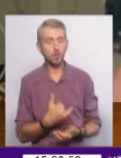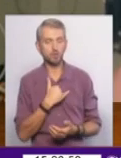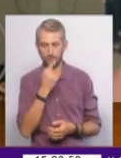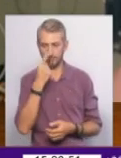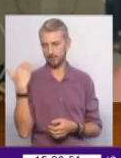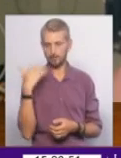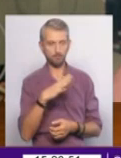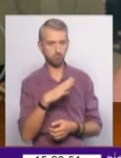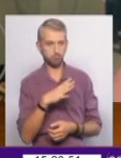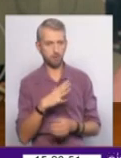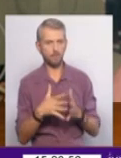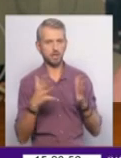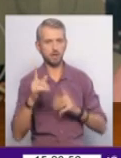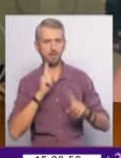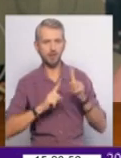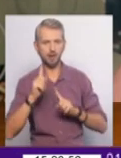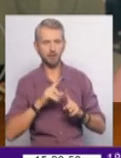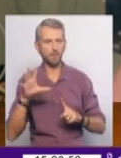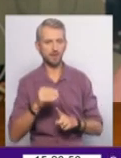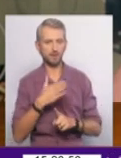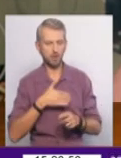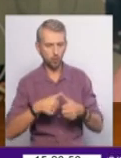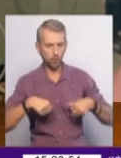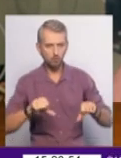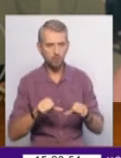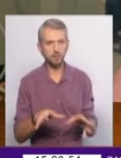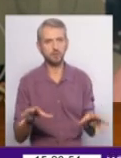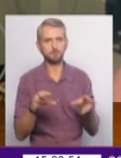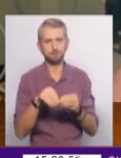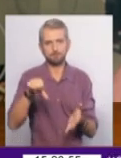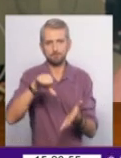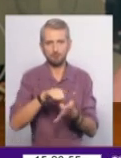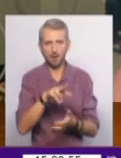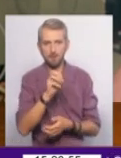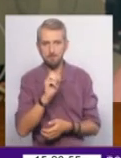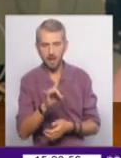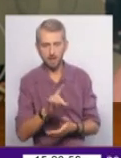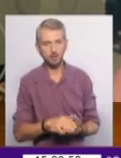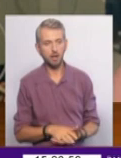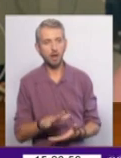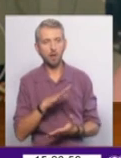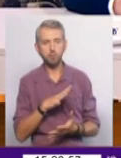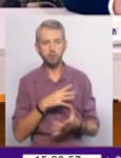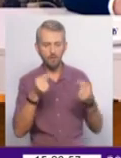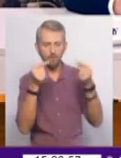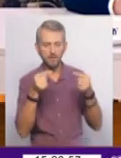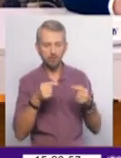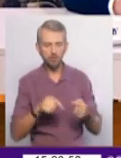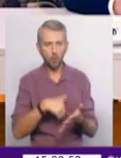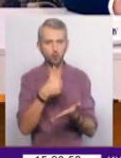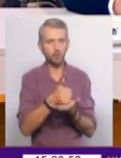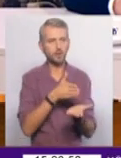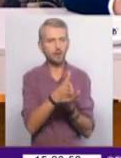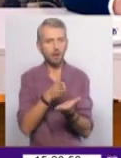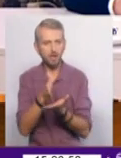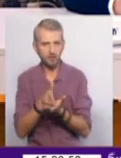недавно відбулася велика нарада всієї нашої комісії з мером з цього приводу. Тобто були визначені основні напрямки